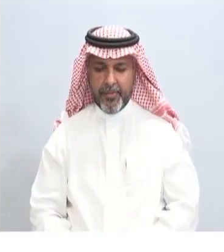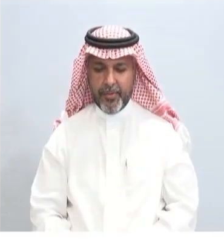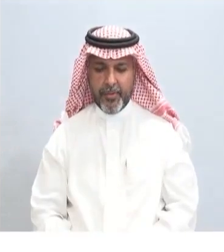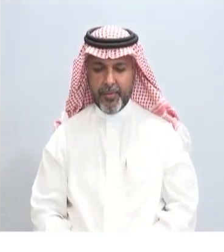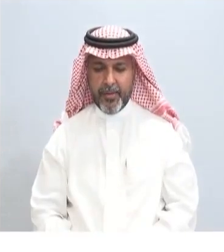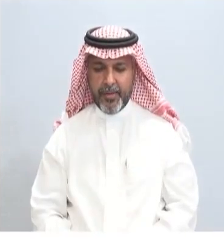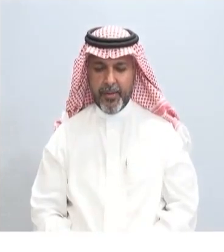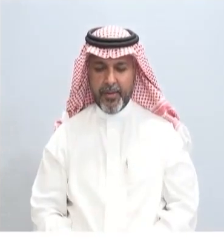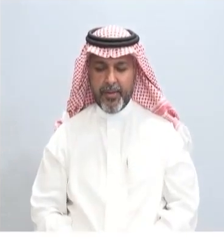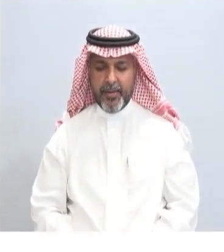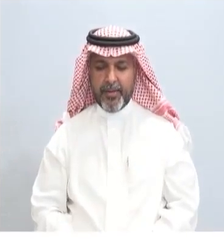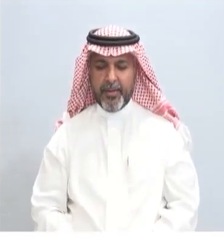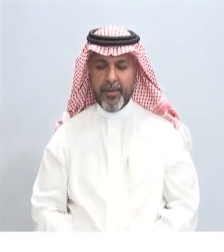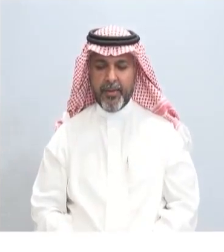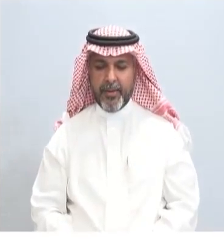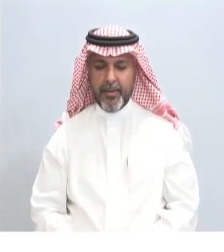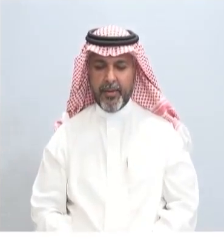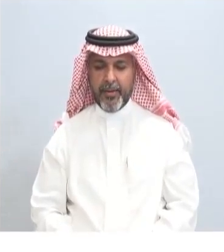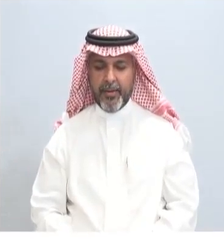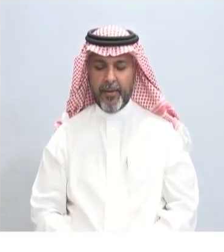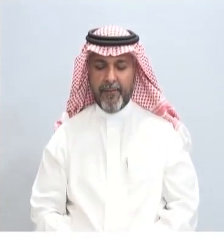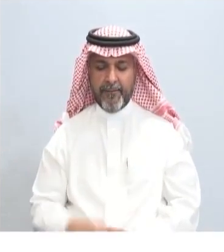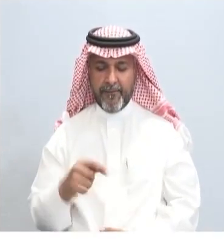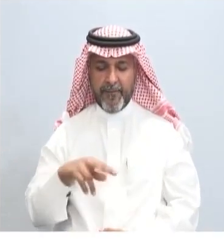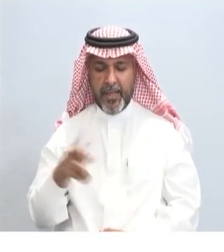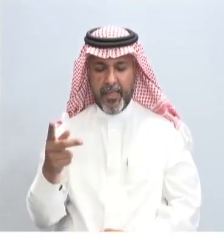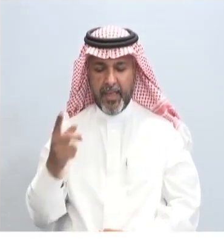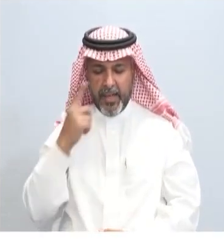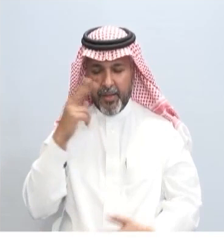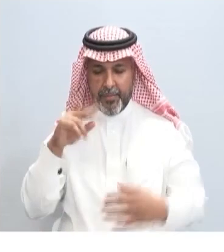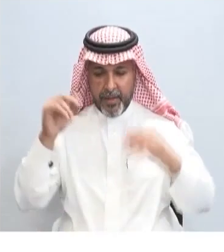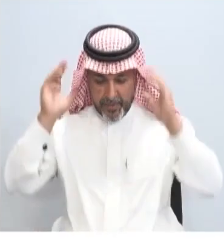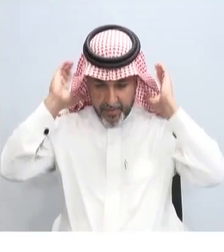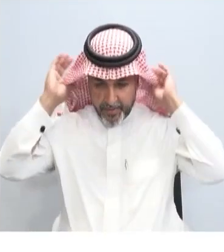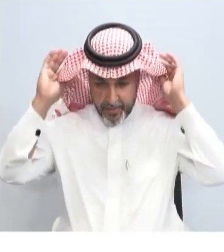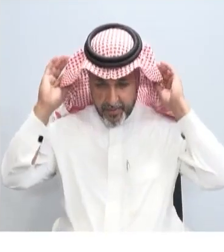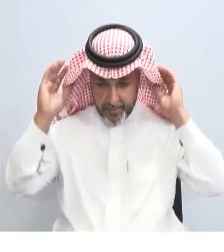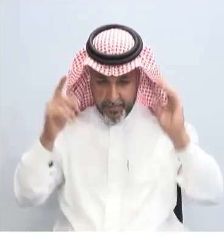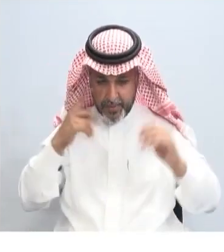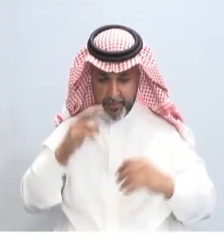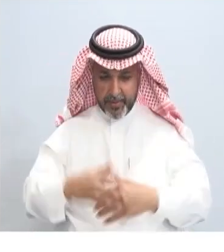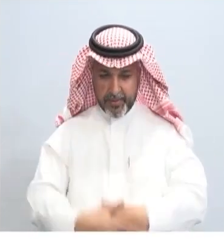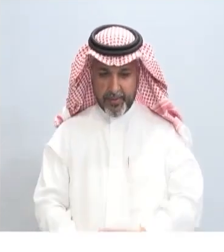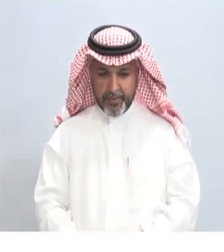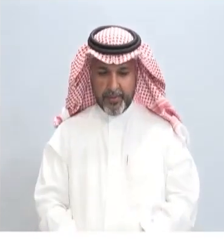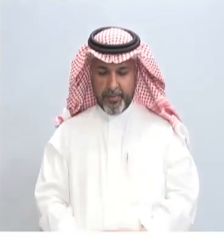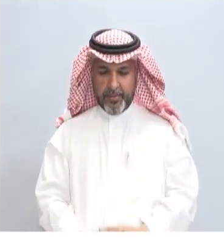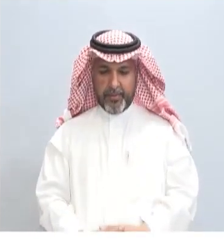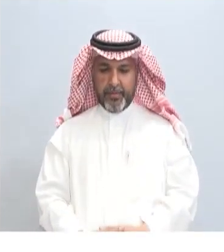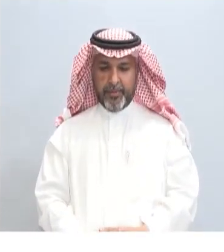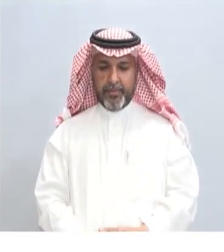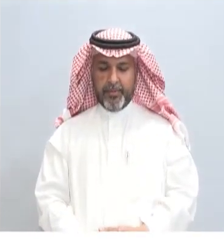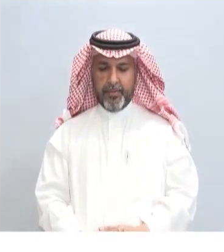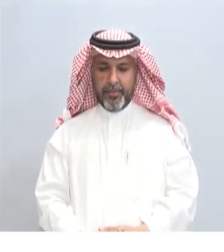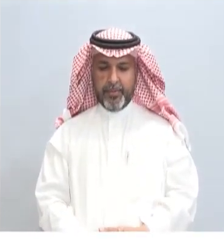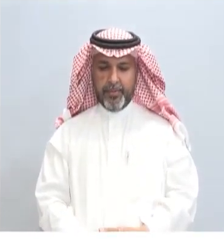خ ورب هل في خيار ثاني بالنسبه لي هل ممكن اقول اين وسبعه لا ما في عندي في المكعب سبعه يعني ما